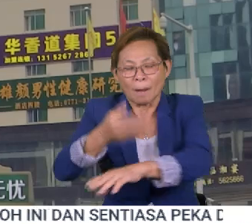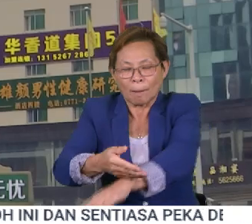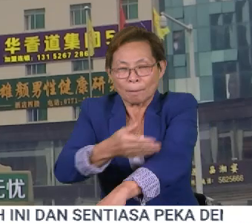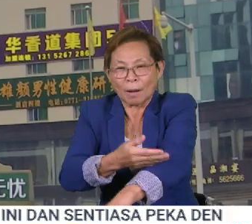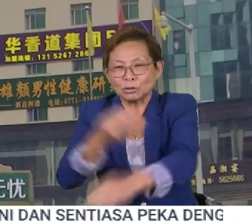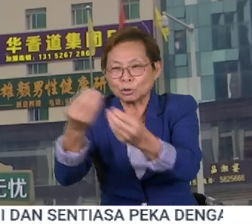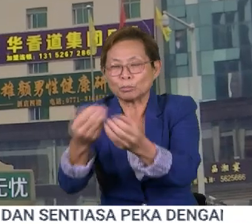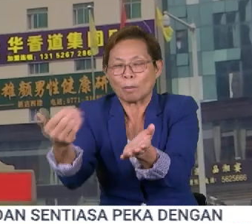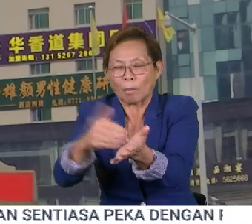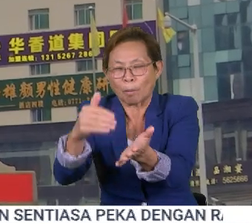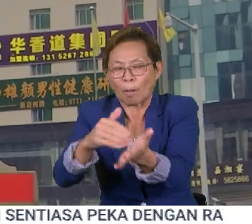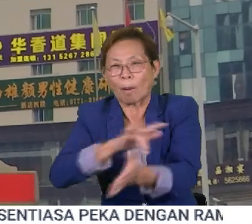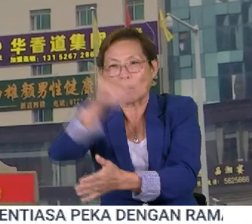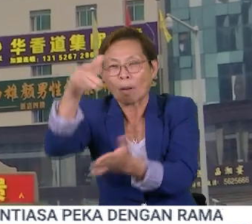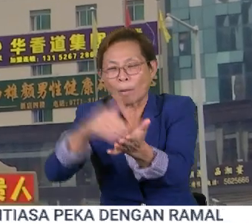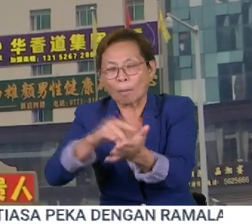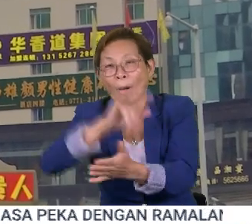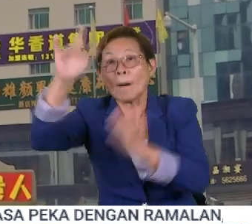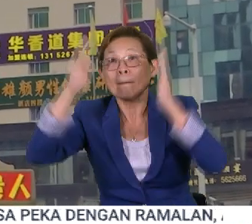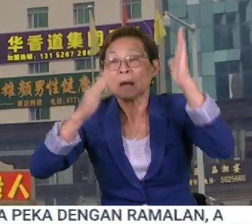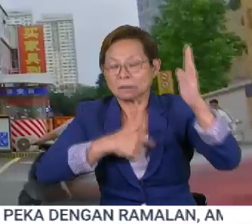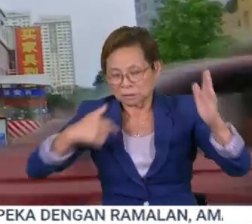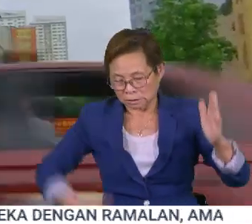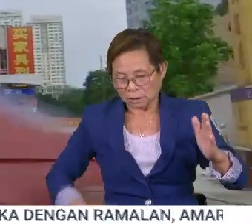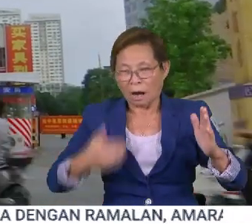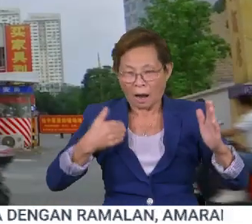peningkatan kadar kekerapan penerbangan Malaysia-China